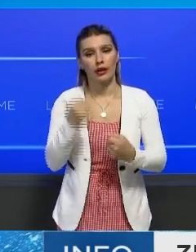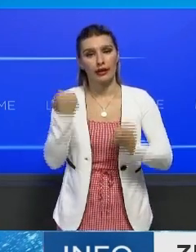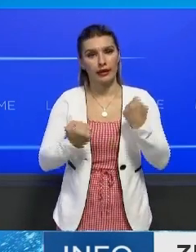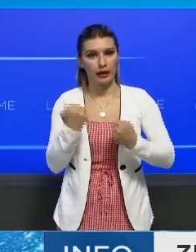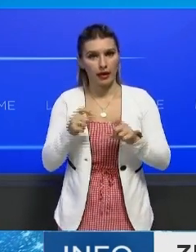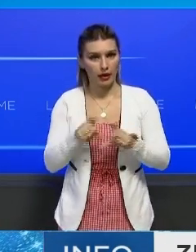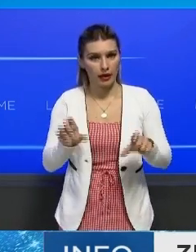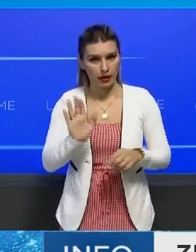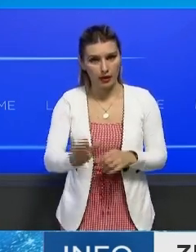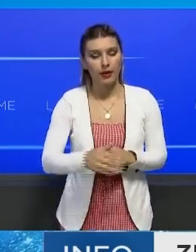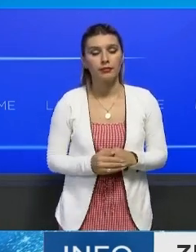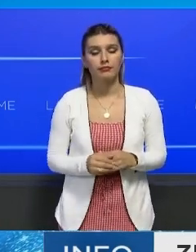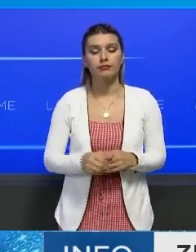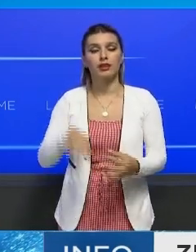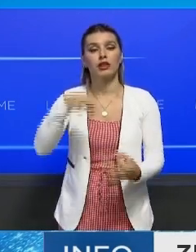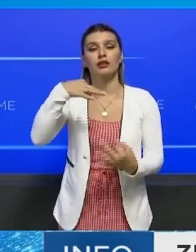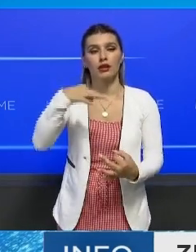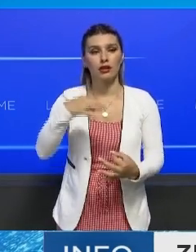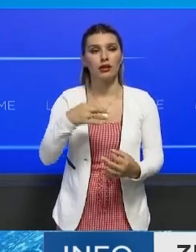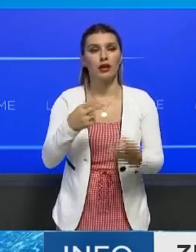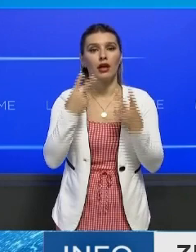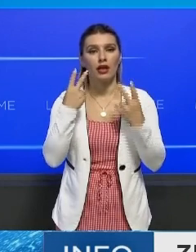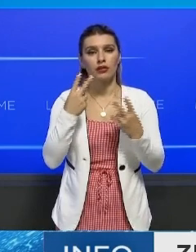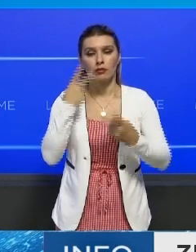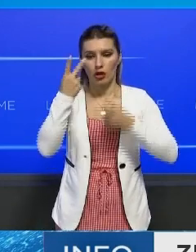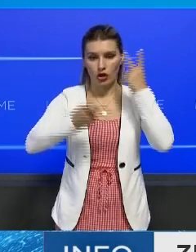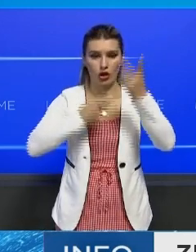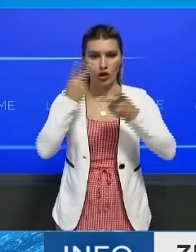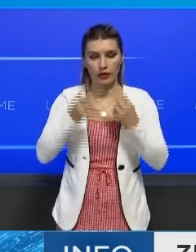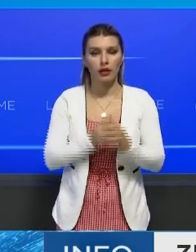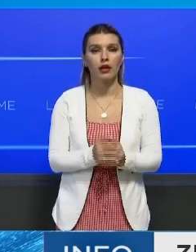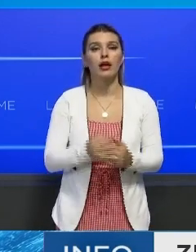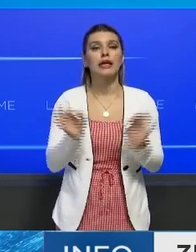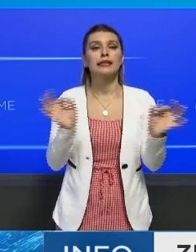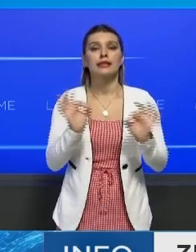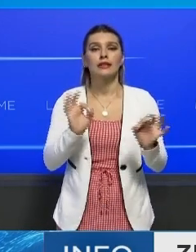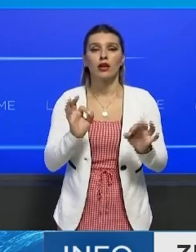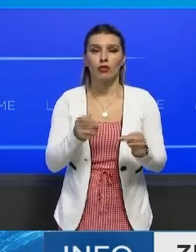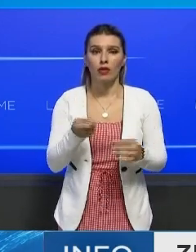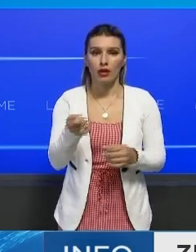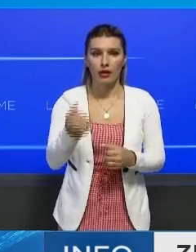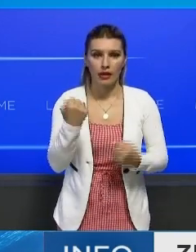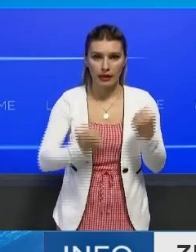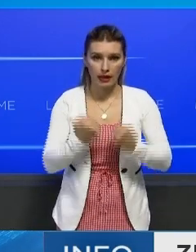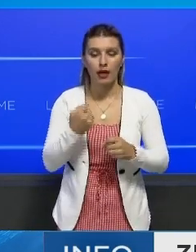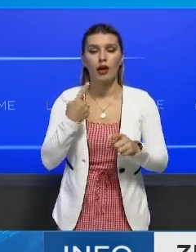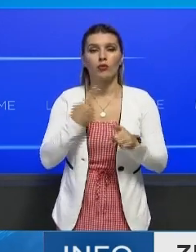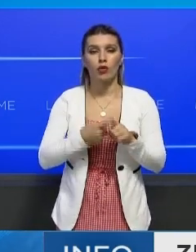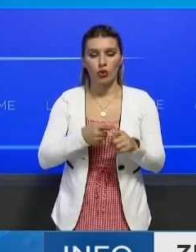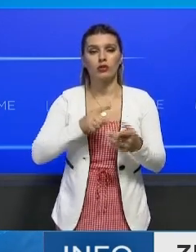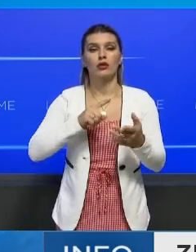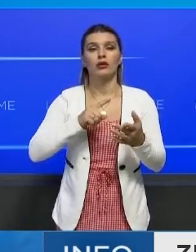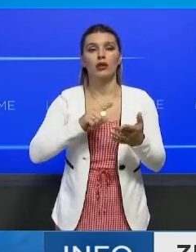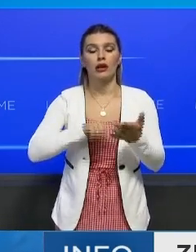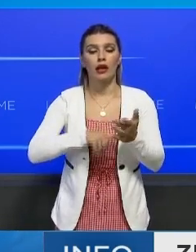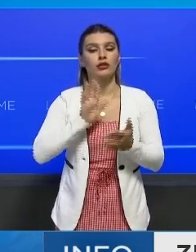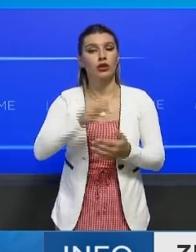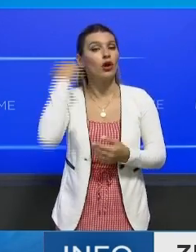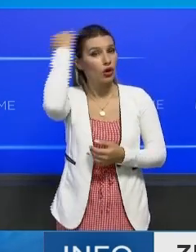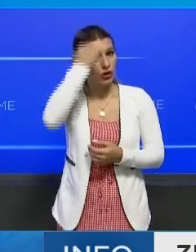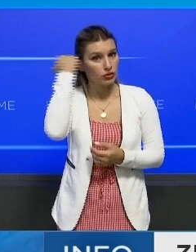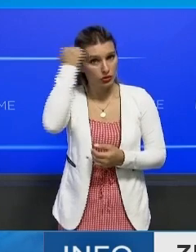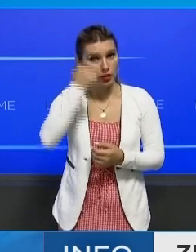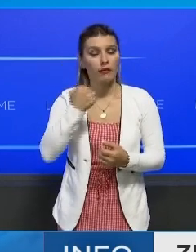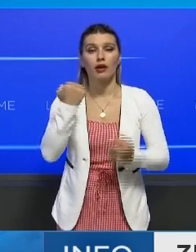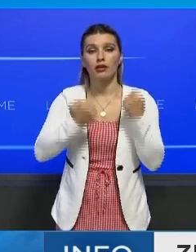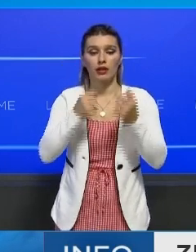të mjetit, certifikatën e rregullsisë teknike, policën e sigurimit, dokumentin e identifikimit të Republikës së Kosovës,